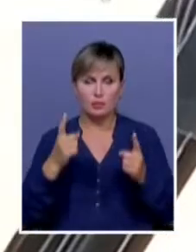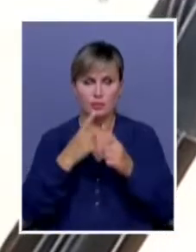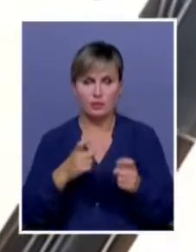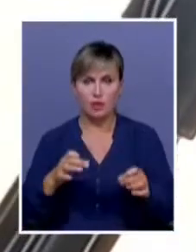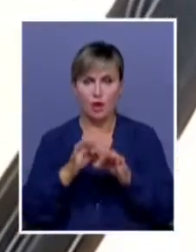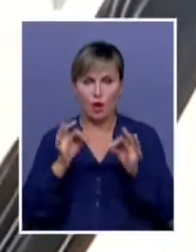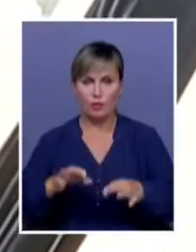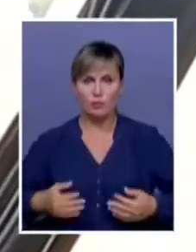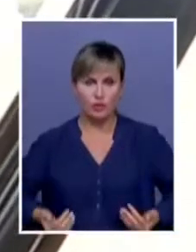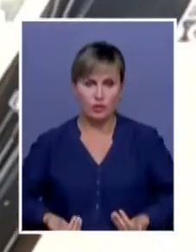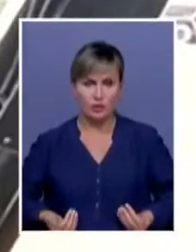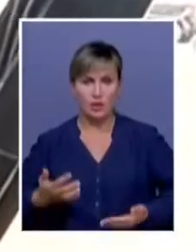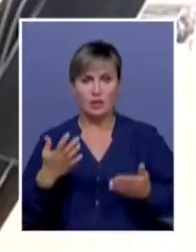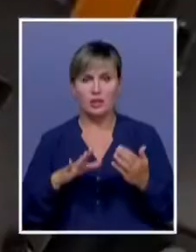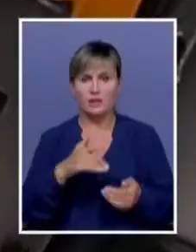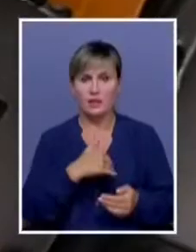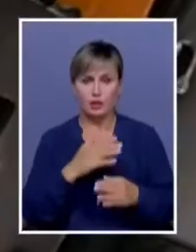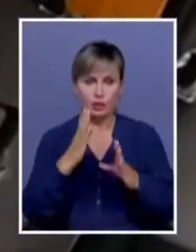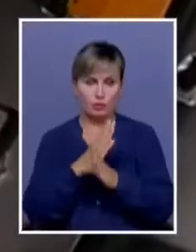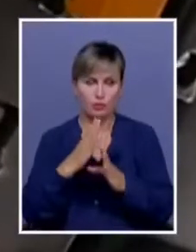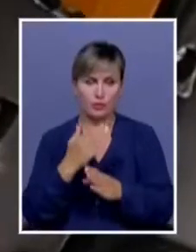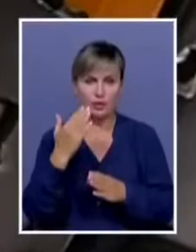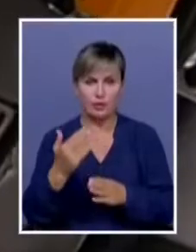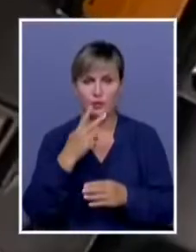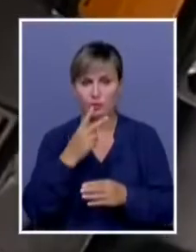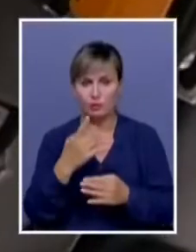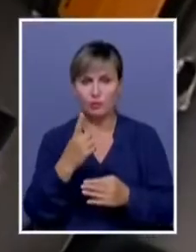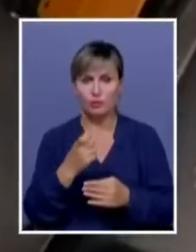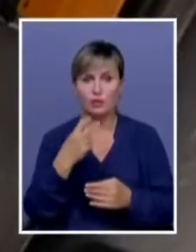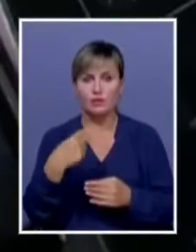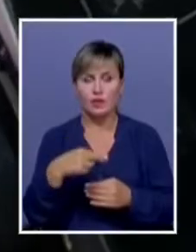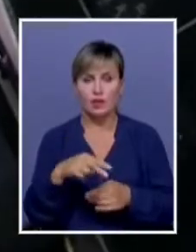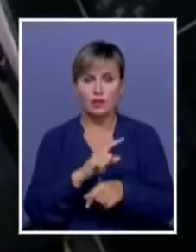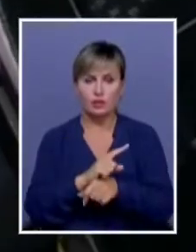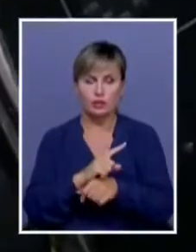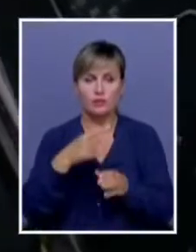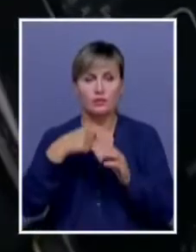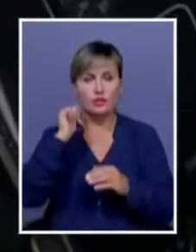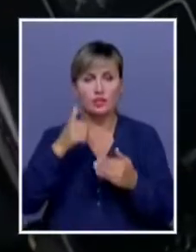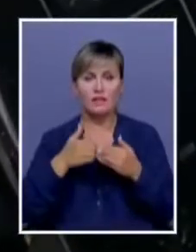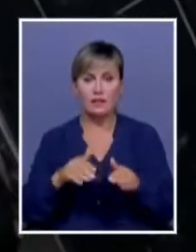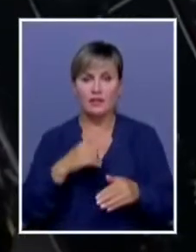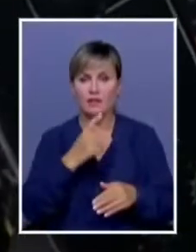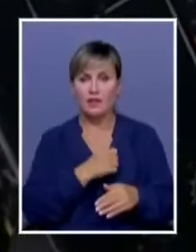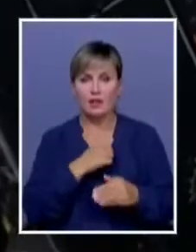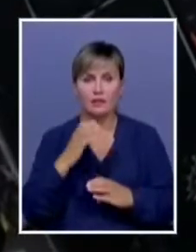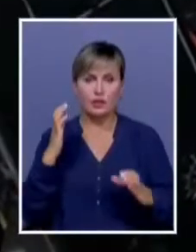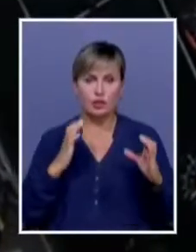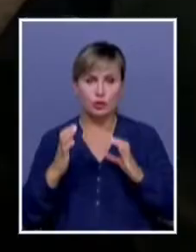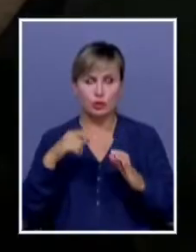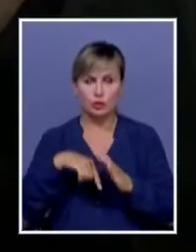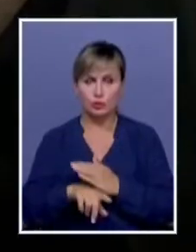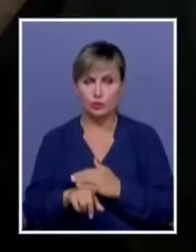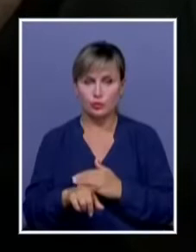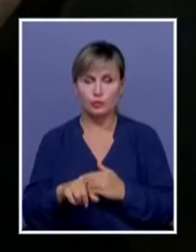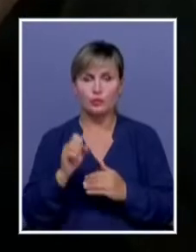образом жизни и, если хотите, судьбой. На его счету уже 120 часов налета. Вчерашний выпускник Военного института сил воздушной